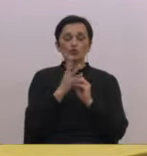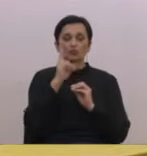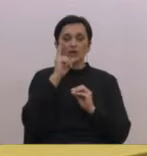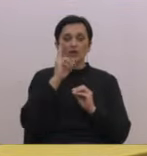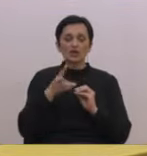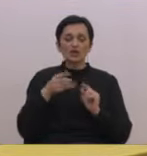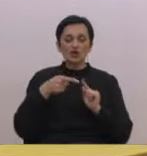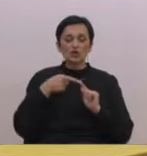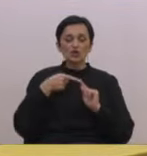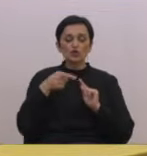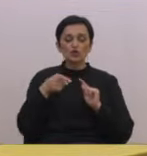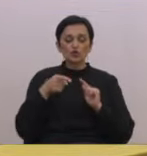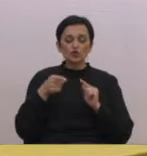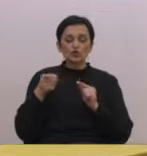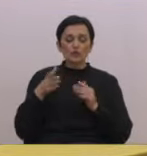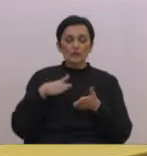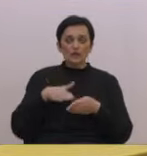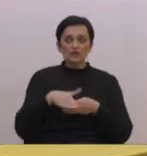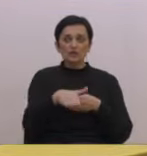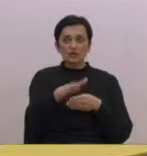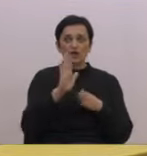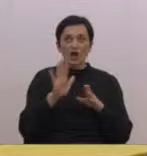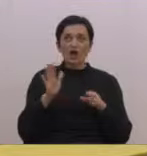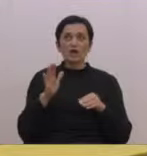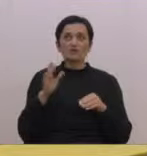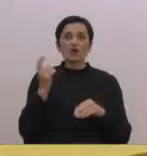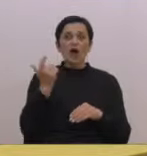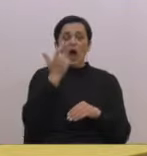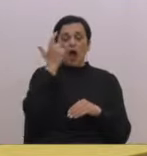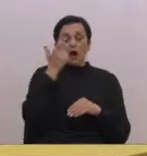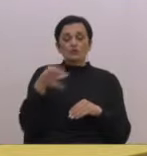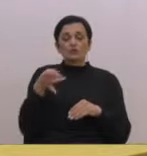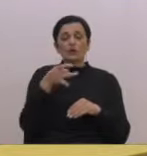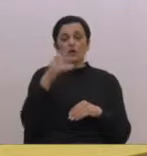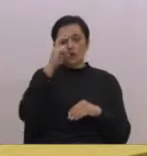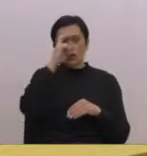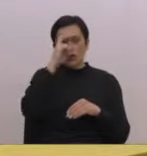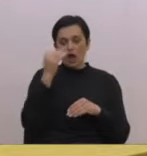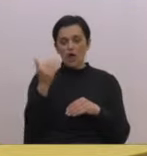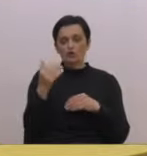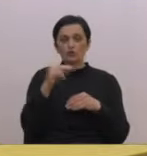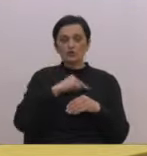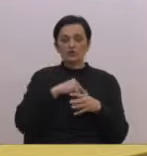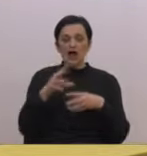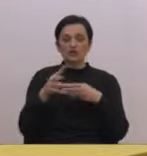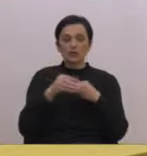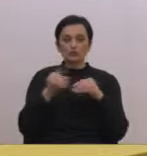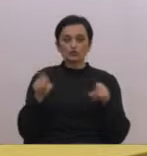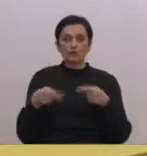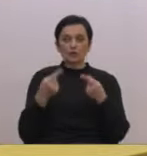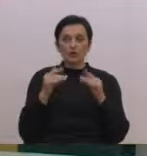უნდა განხორციელდეს და განხორციელდება ავტონომიური რესპუბლიკის ხელისუფლებასთან მჭიდრო თანამშრომლობით.